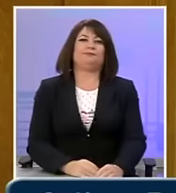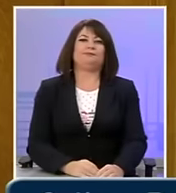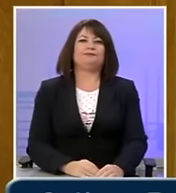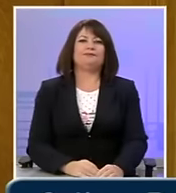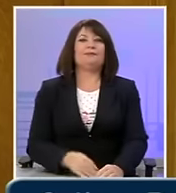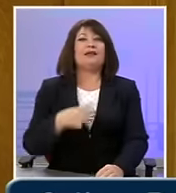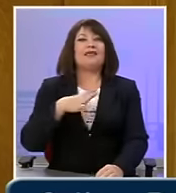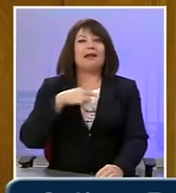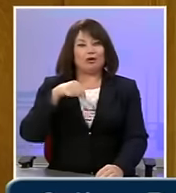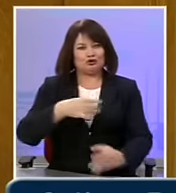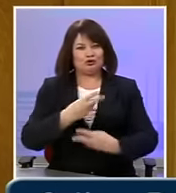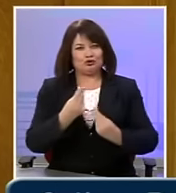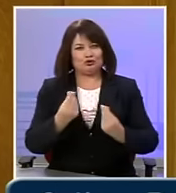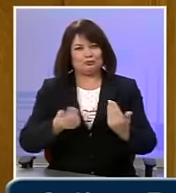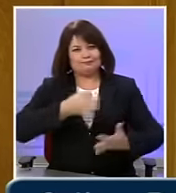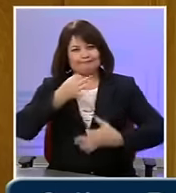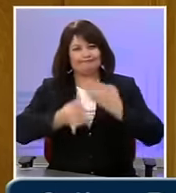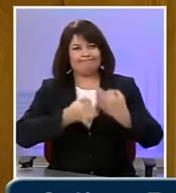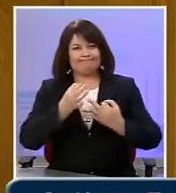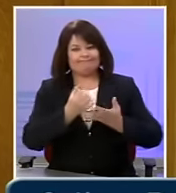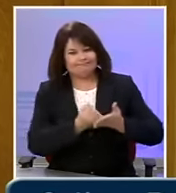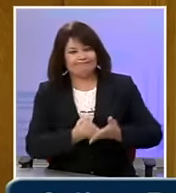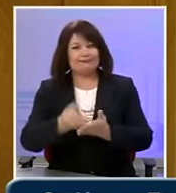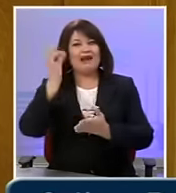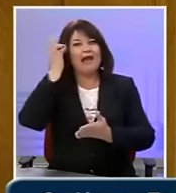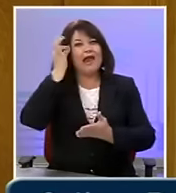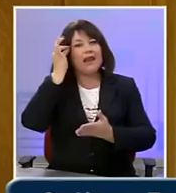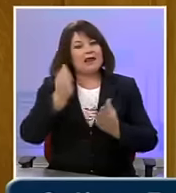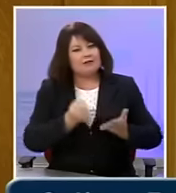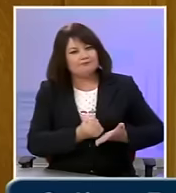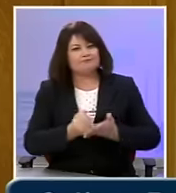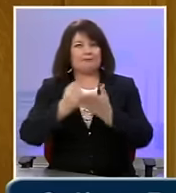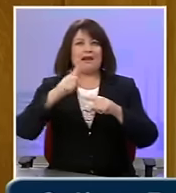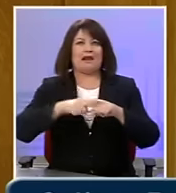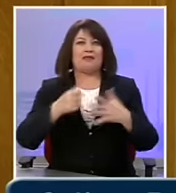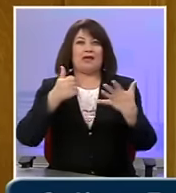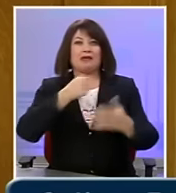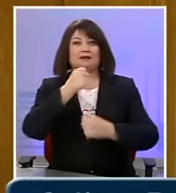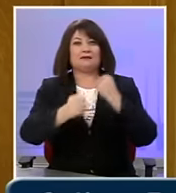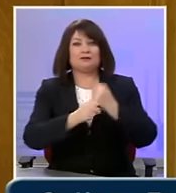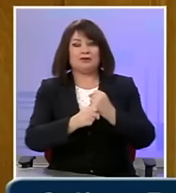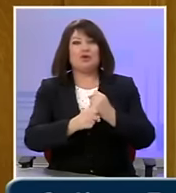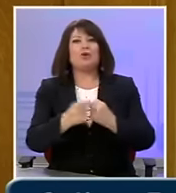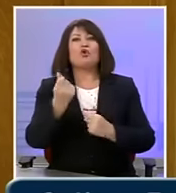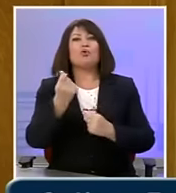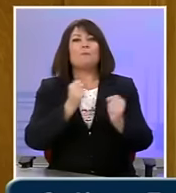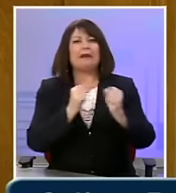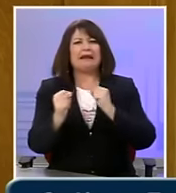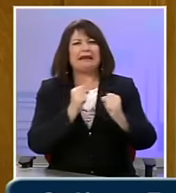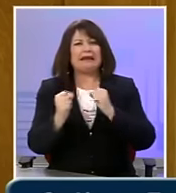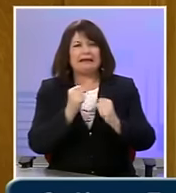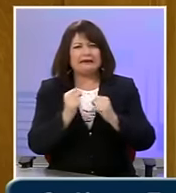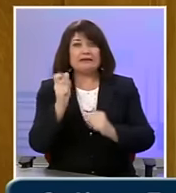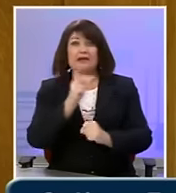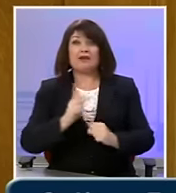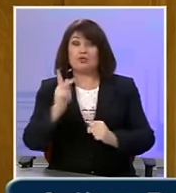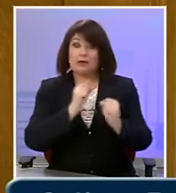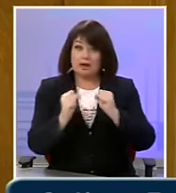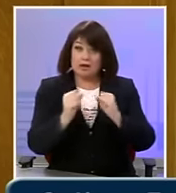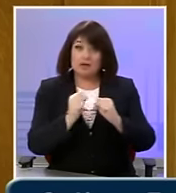ημών να εκφράσω τη στήριξη της Γαλλίας προς την Ελλάδα. Εδώ και 6 χρόνια περνάτε από οικονομική κρίση, κοινωνική